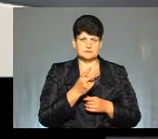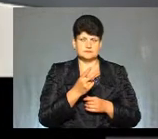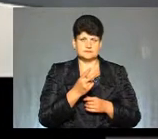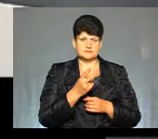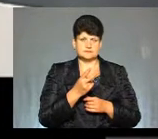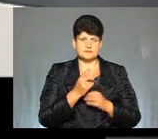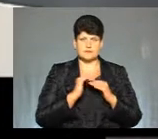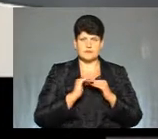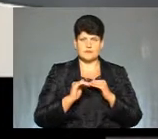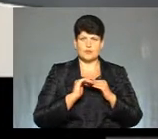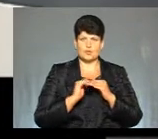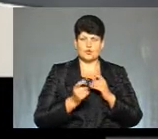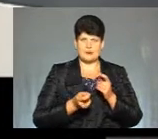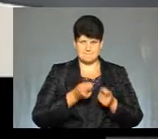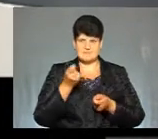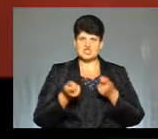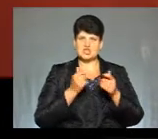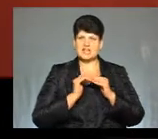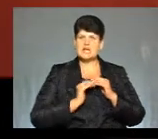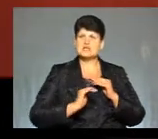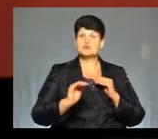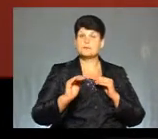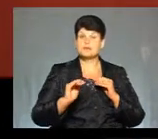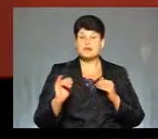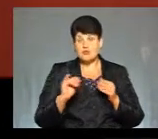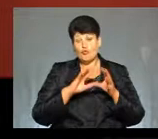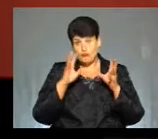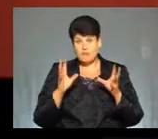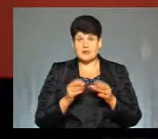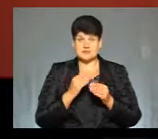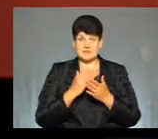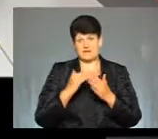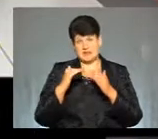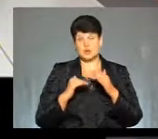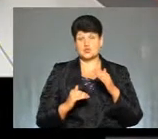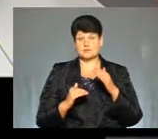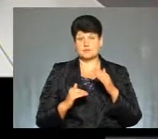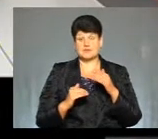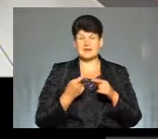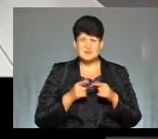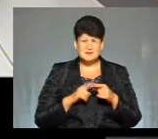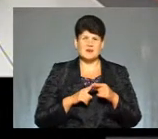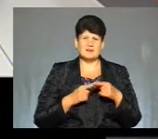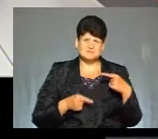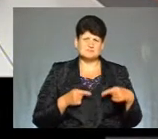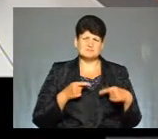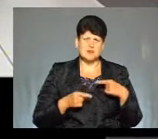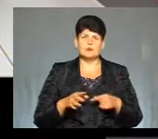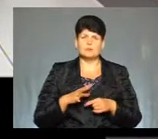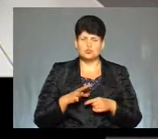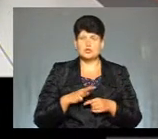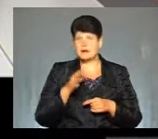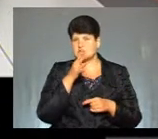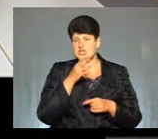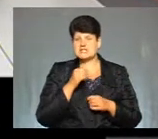житнє поле, пшеницю і, в принципі, знаходиться знизу. Ця дискусія піднялася під час